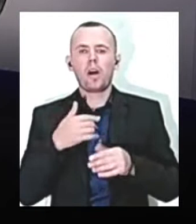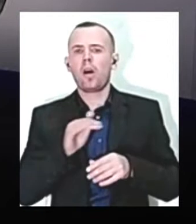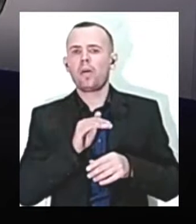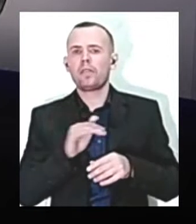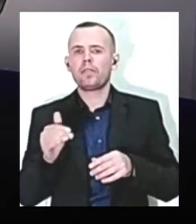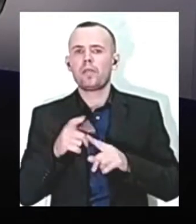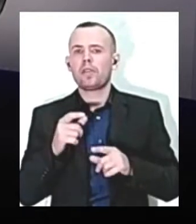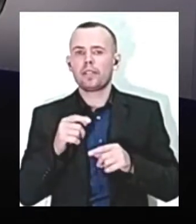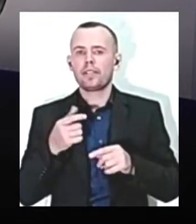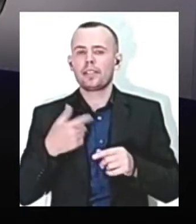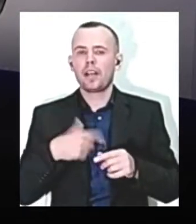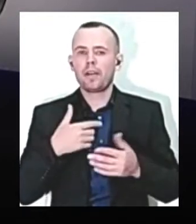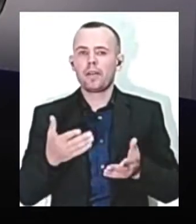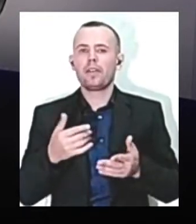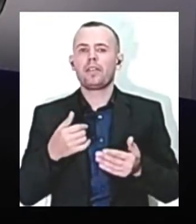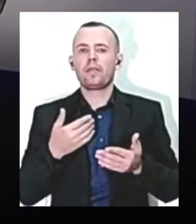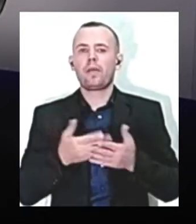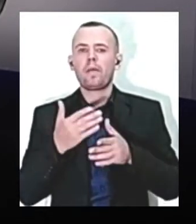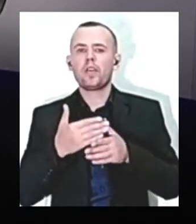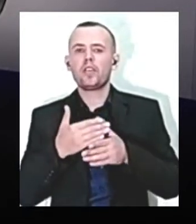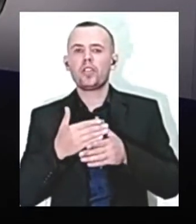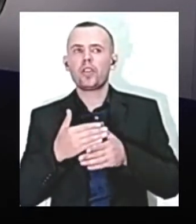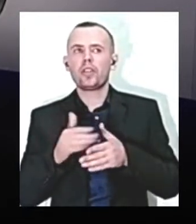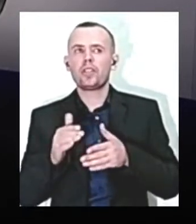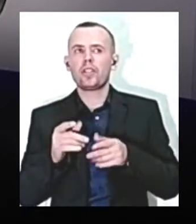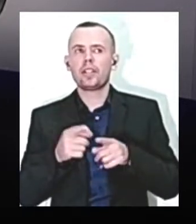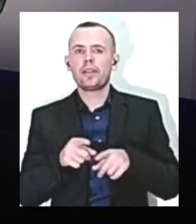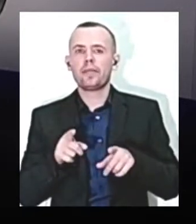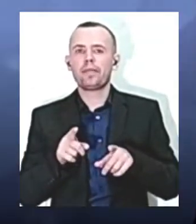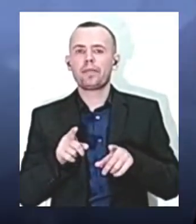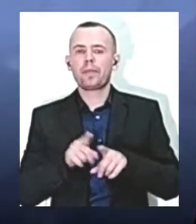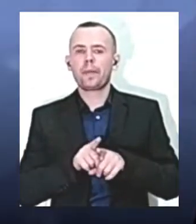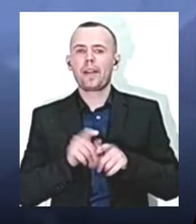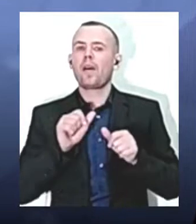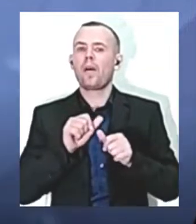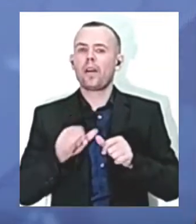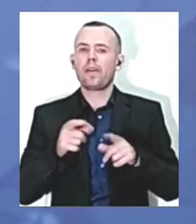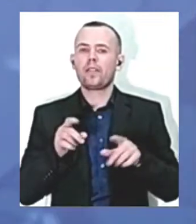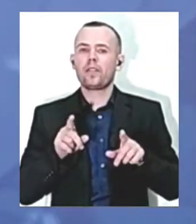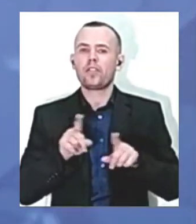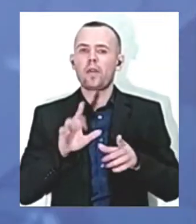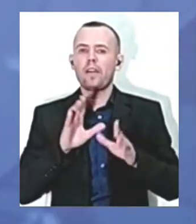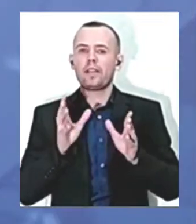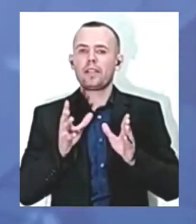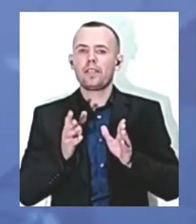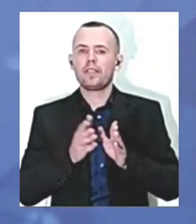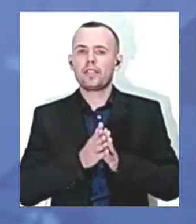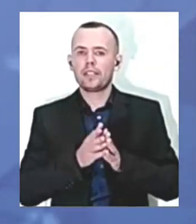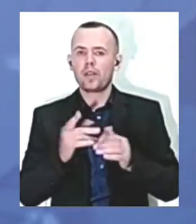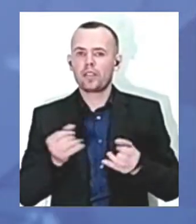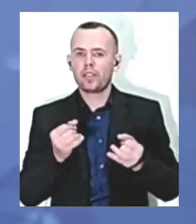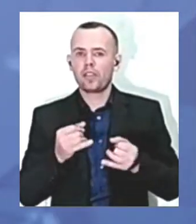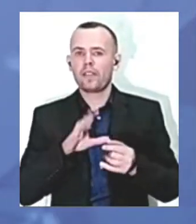ввели в частину польової роботи опитування. І що ж тому також цікаво, ці дослідження не тільки